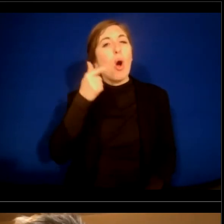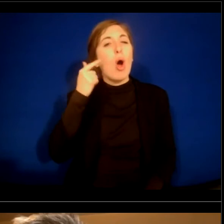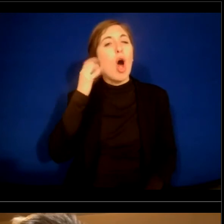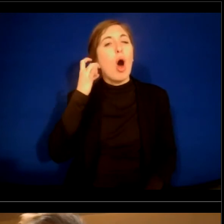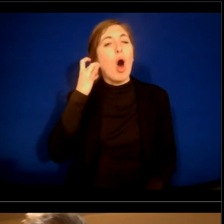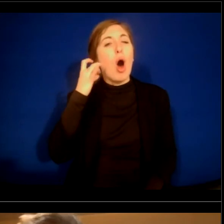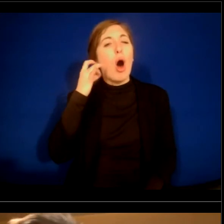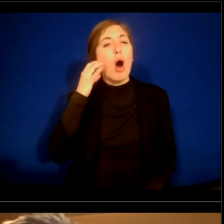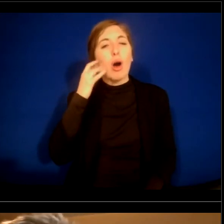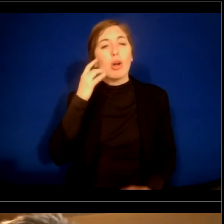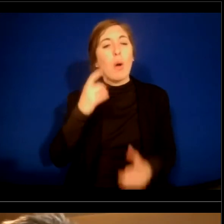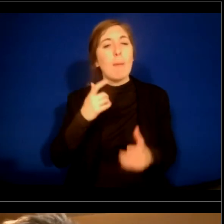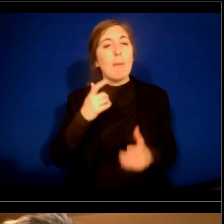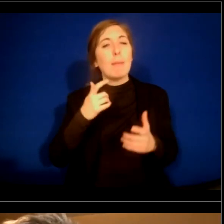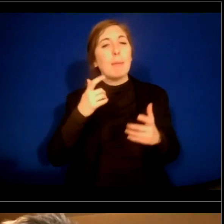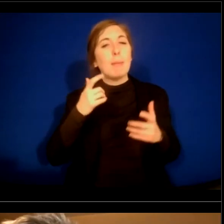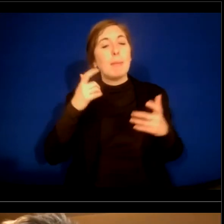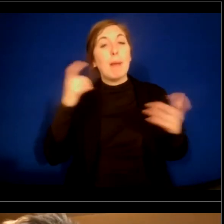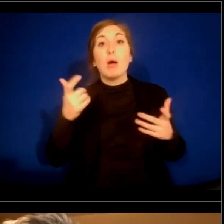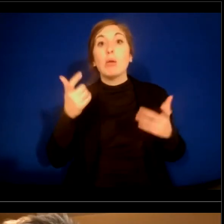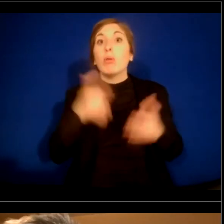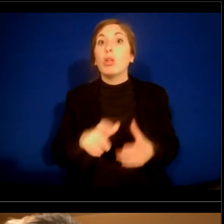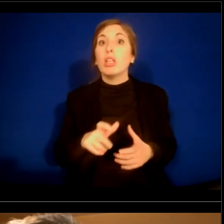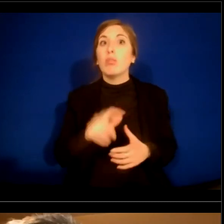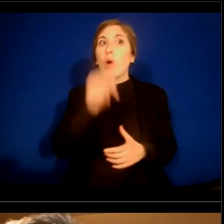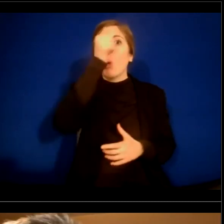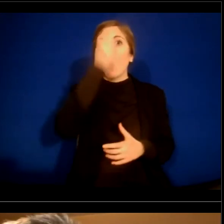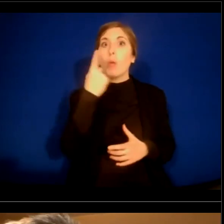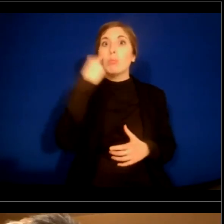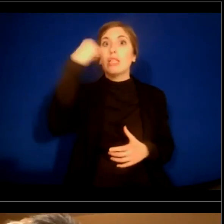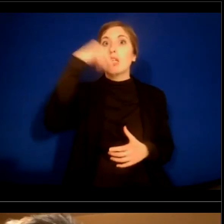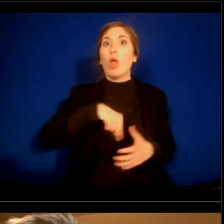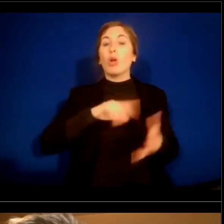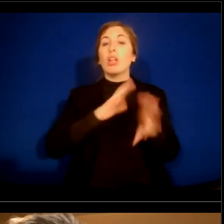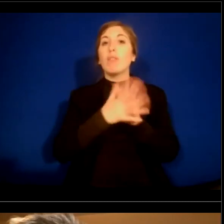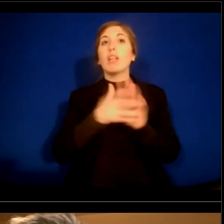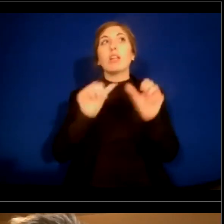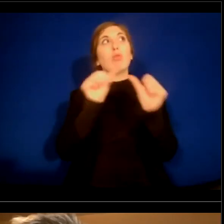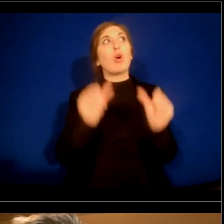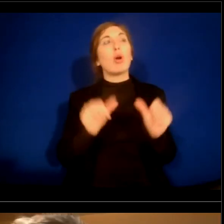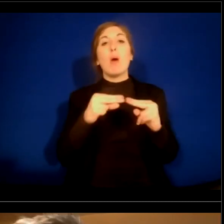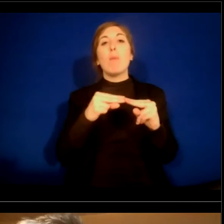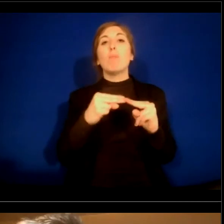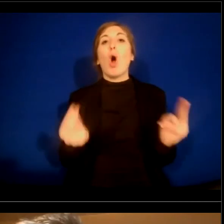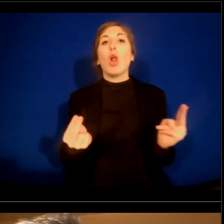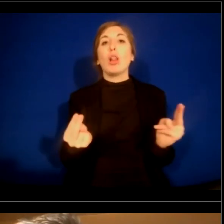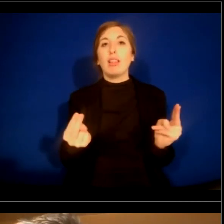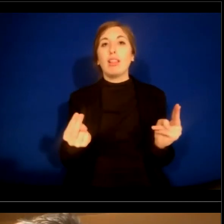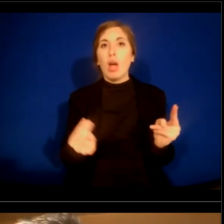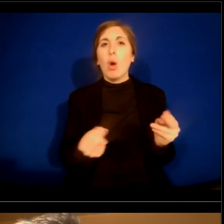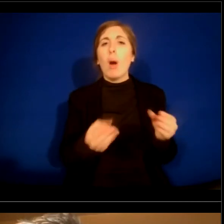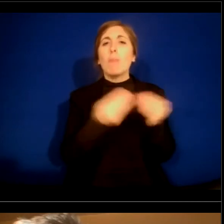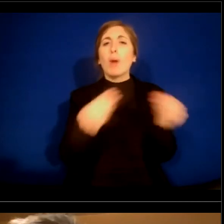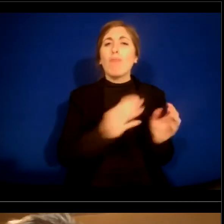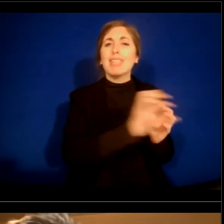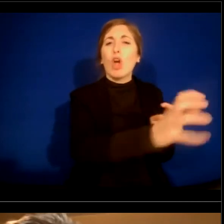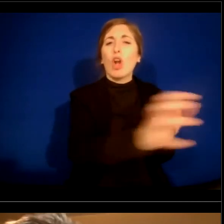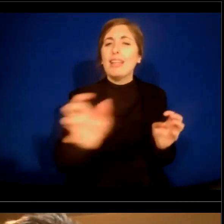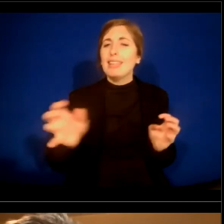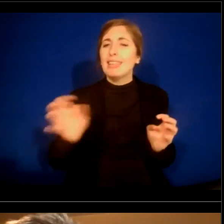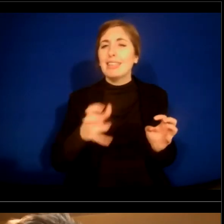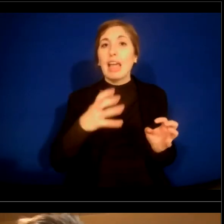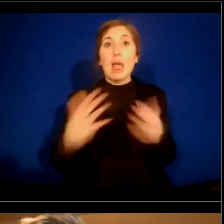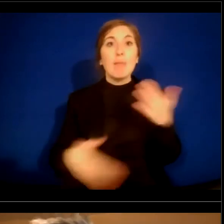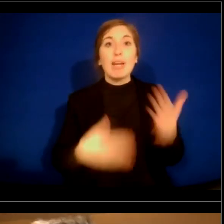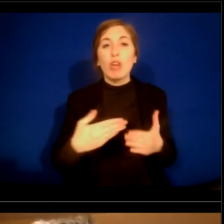Quindi non so se magari ci saranno altre occasioni di incontro, eventualmente le costruiremo. Per